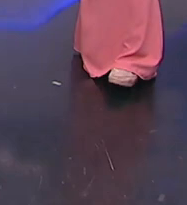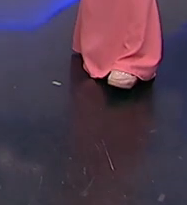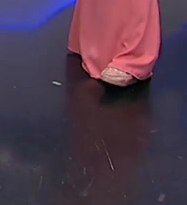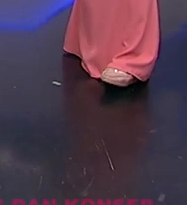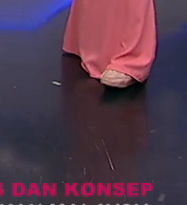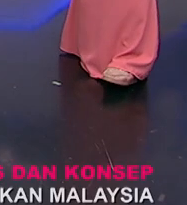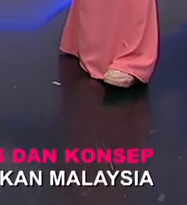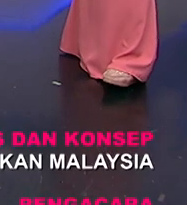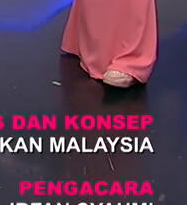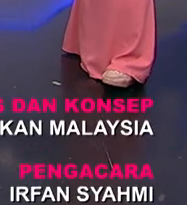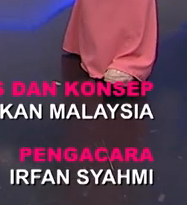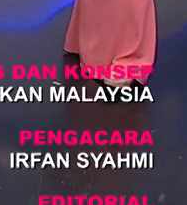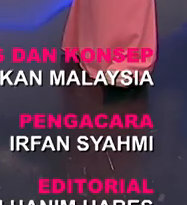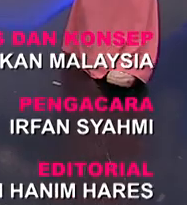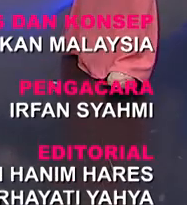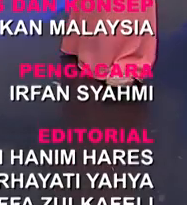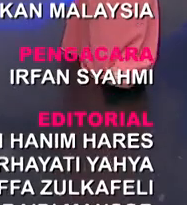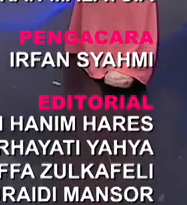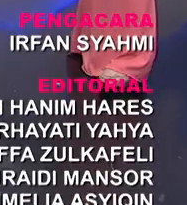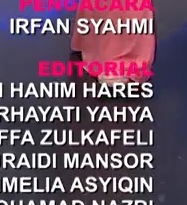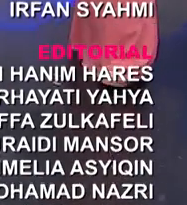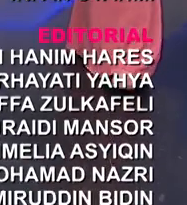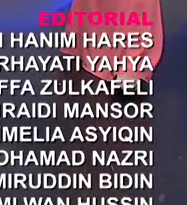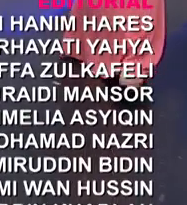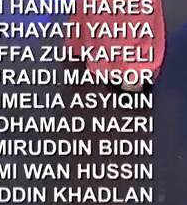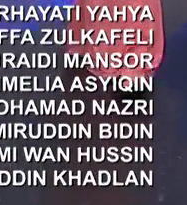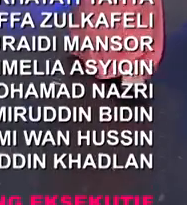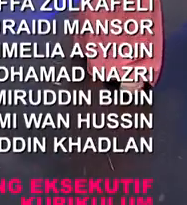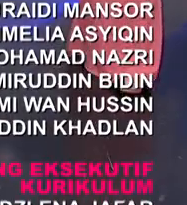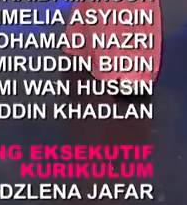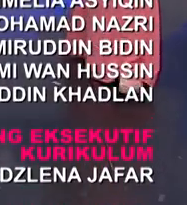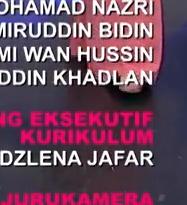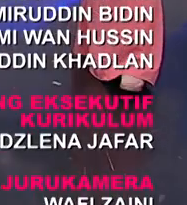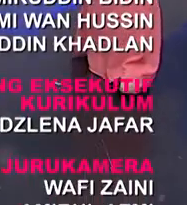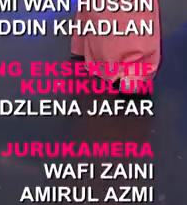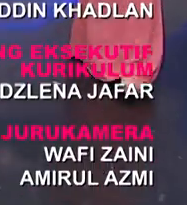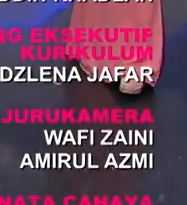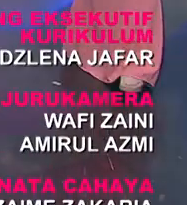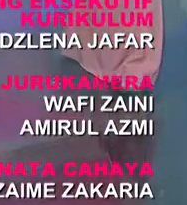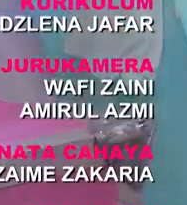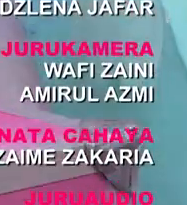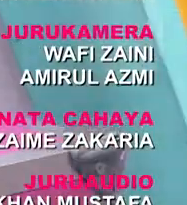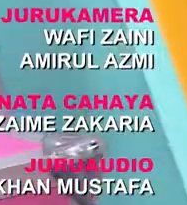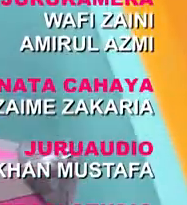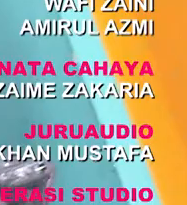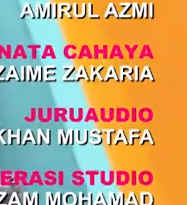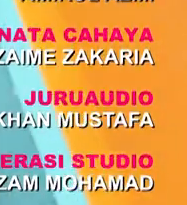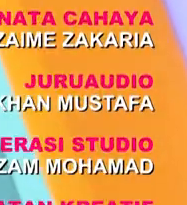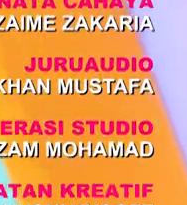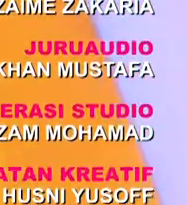kita belajar tambah tambah tambah Tambah makin tambah